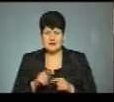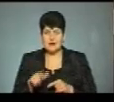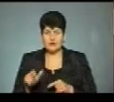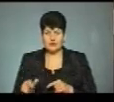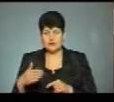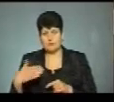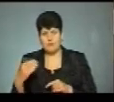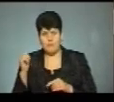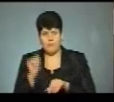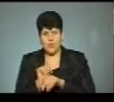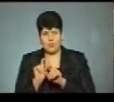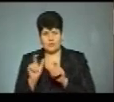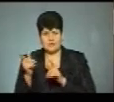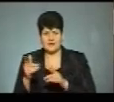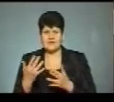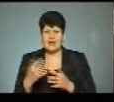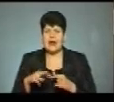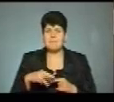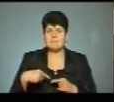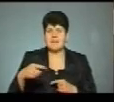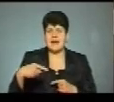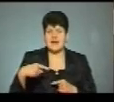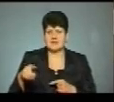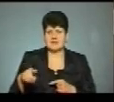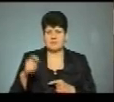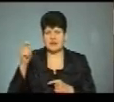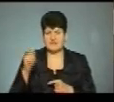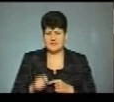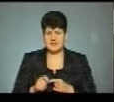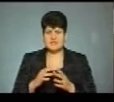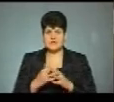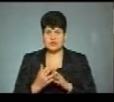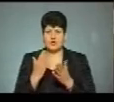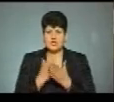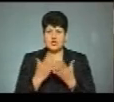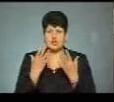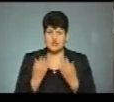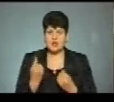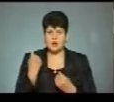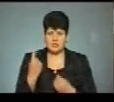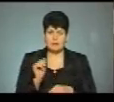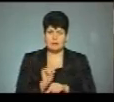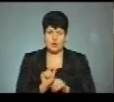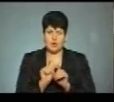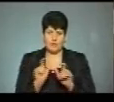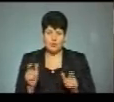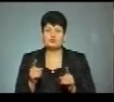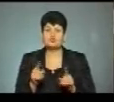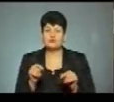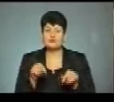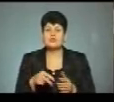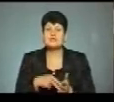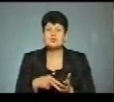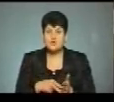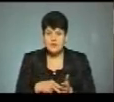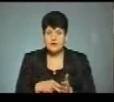цього блокпоста, а також за декілька метрів від нас при в'їзді в село Микулинці є ще один блокпост. Отож, чому вони